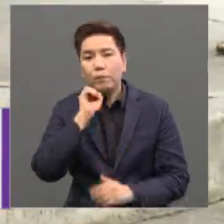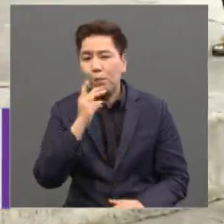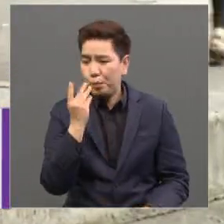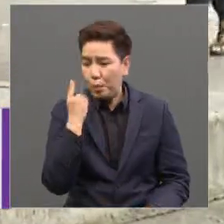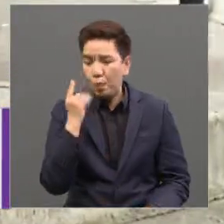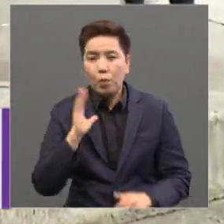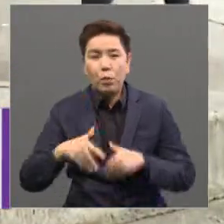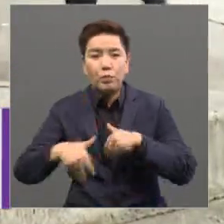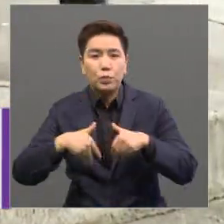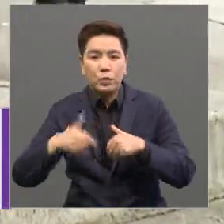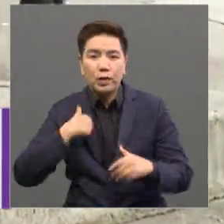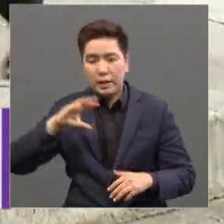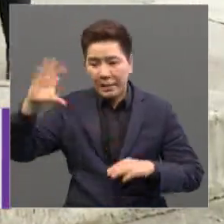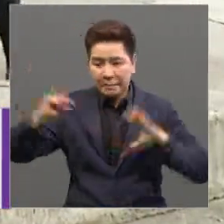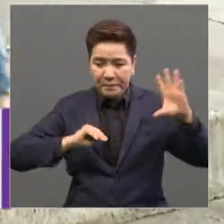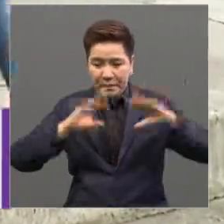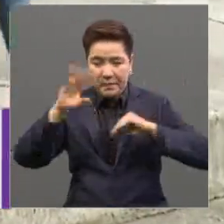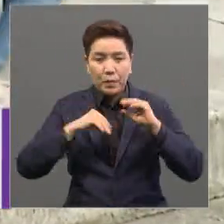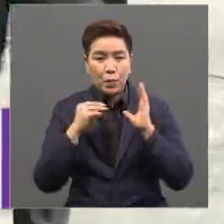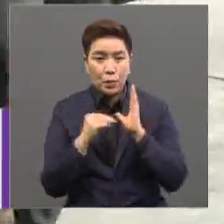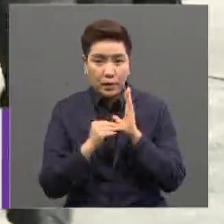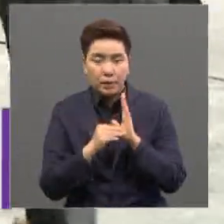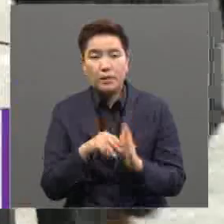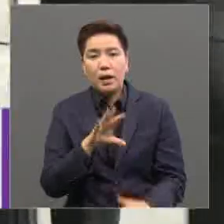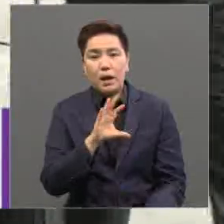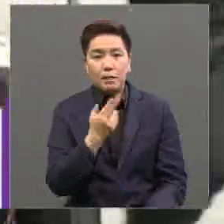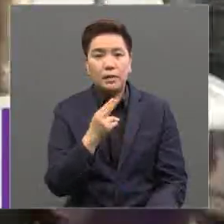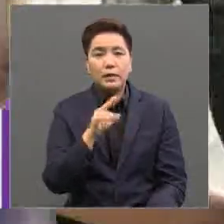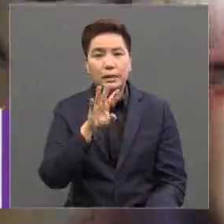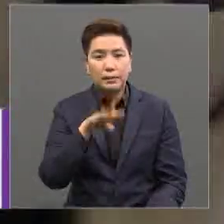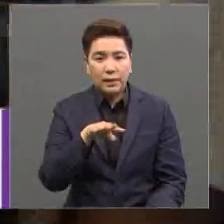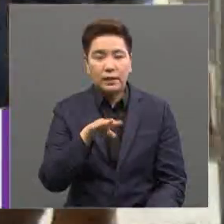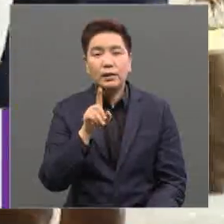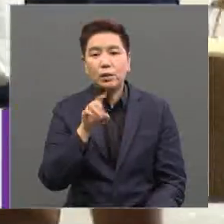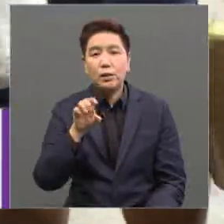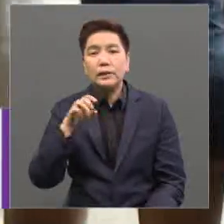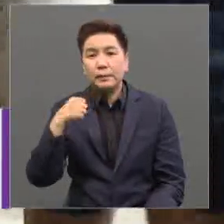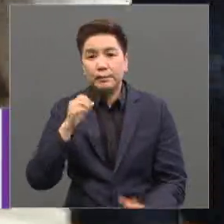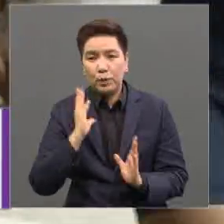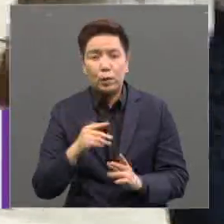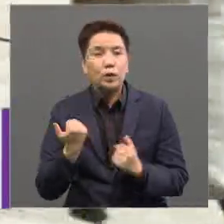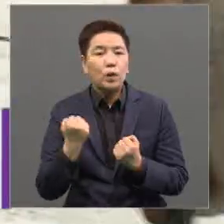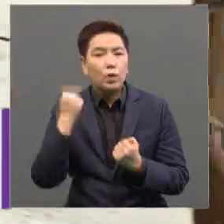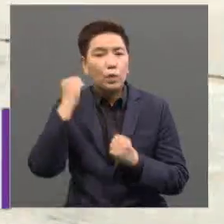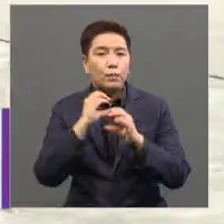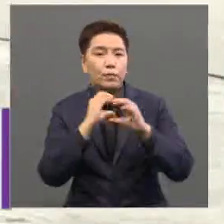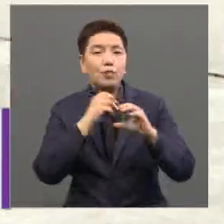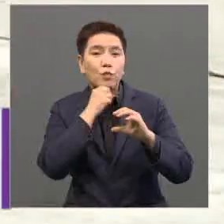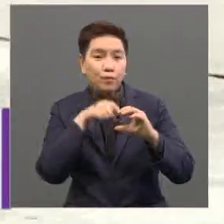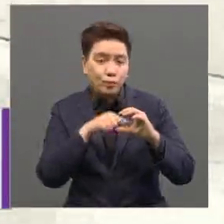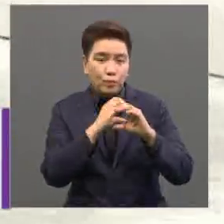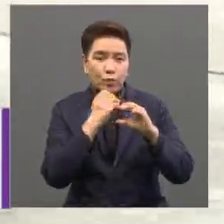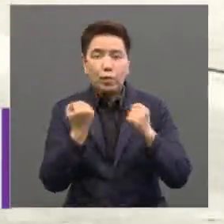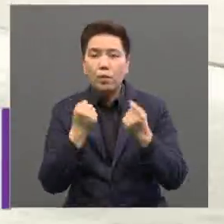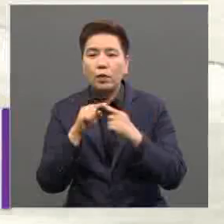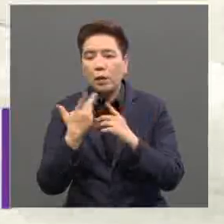มีประชาชนเดินทางกลับเข้ากรุงเทพฯ54,110คนใช้รถโดยสารคือรถบขสแล้วรถ